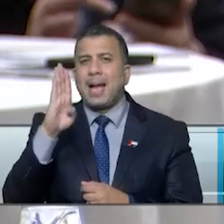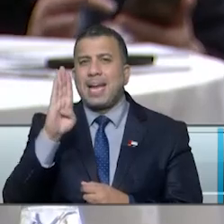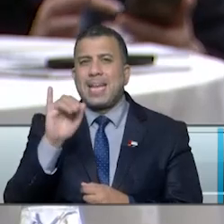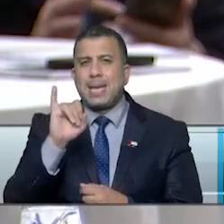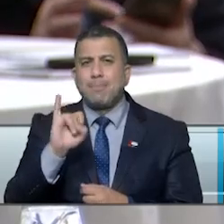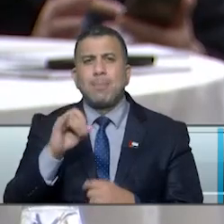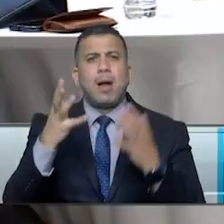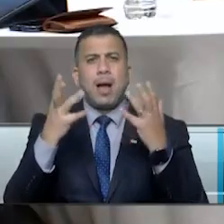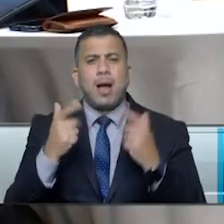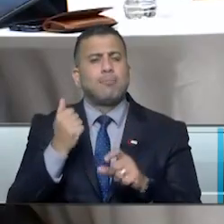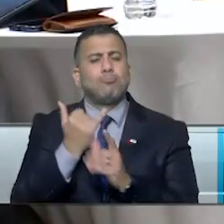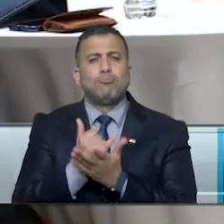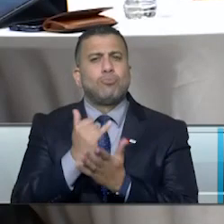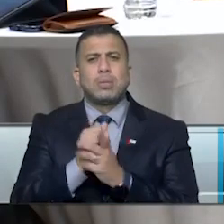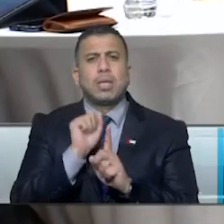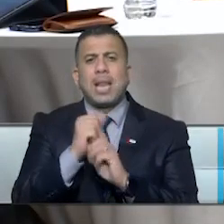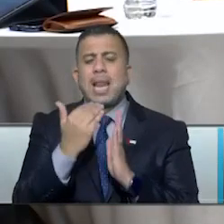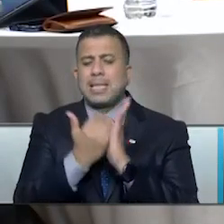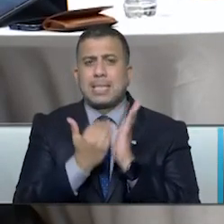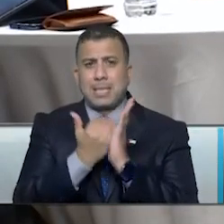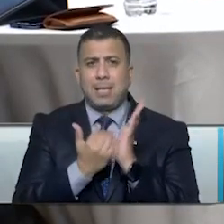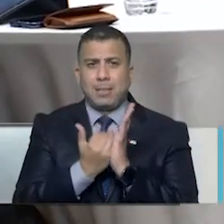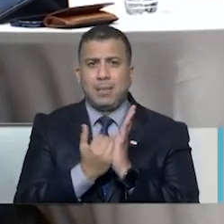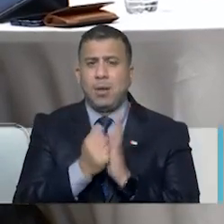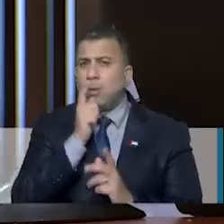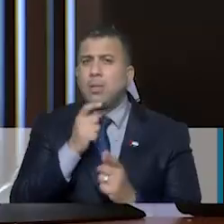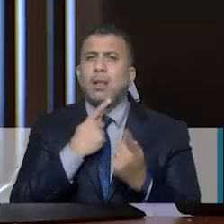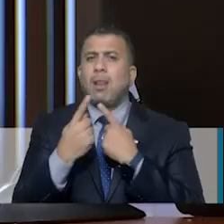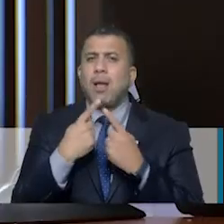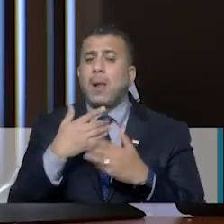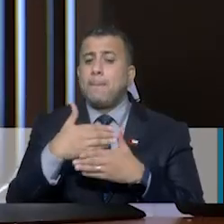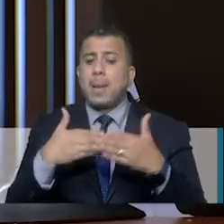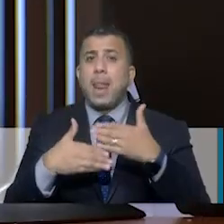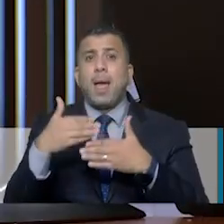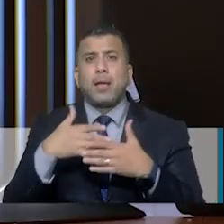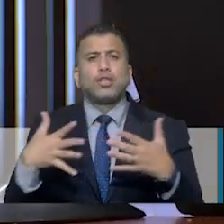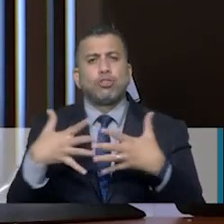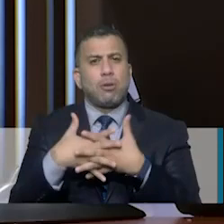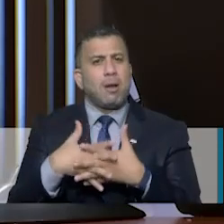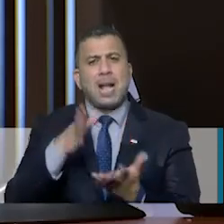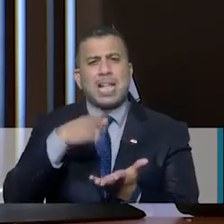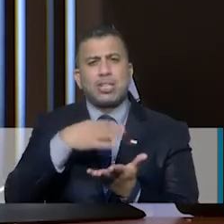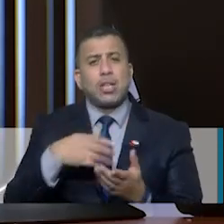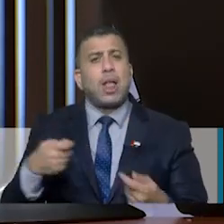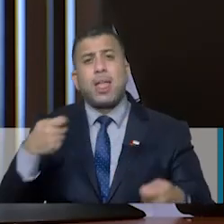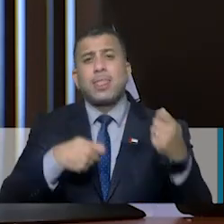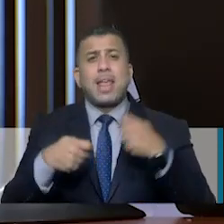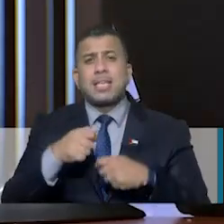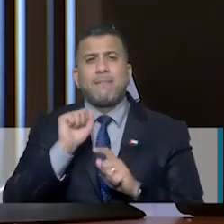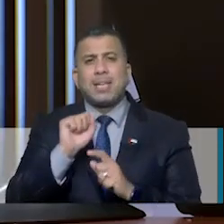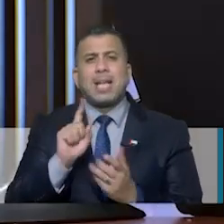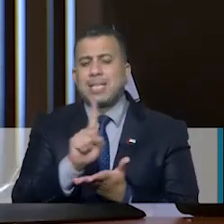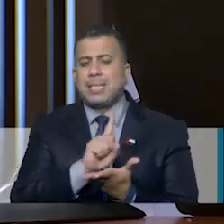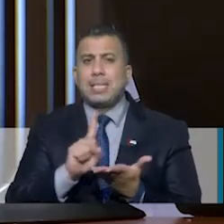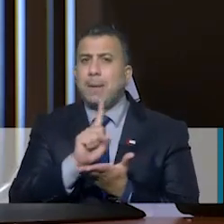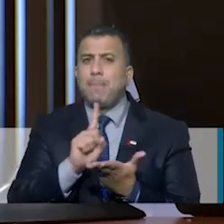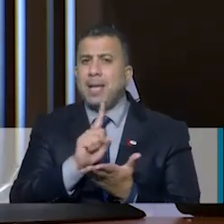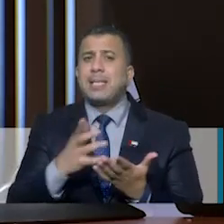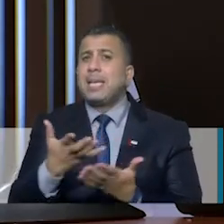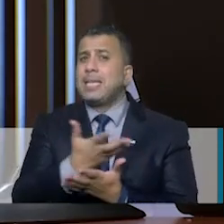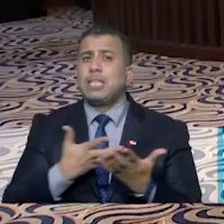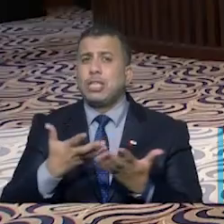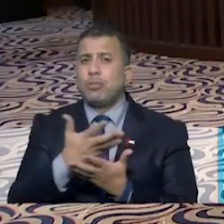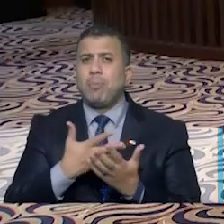وعدد من المعنيين بالشان الاقتصادي وياتي هذا اللقاء لبناء شراكه استراتيجيه تسهم في